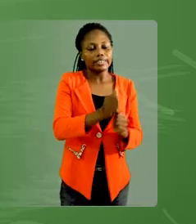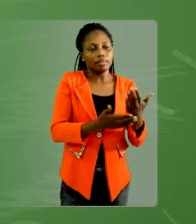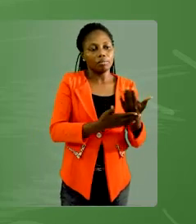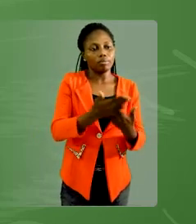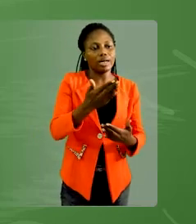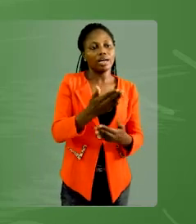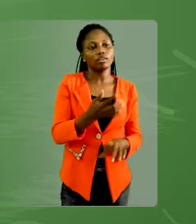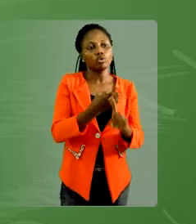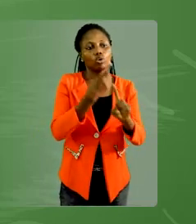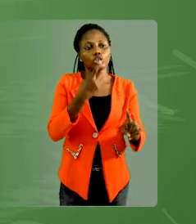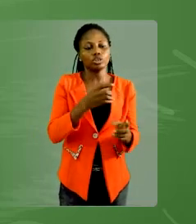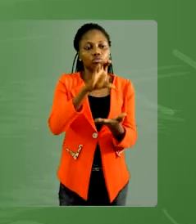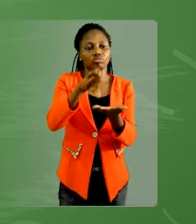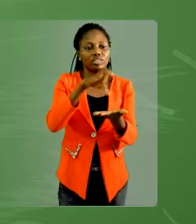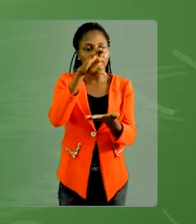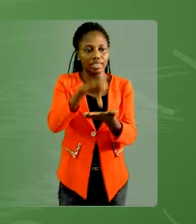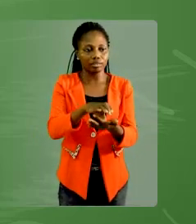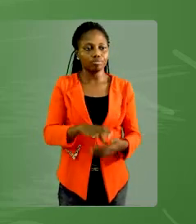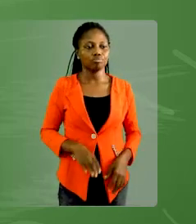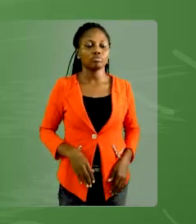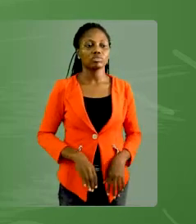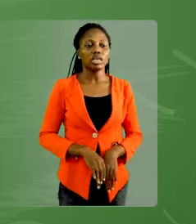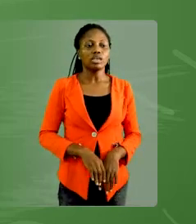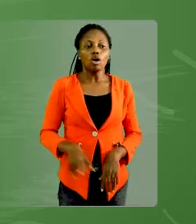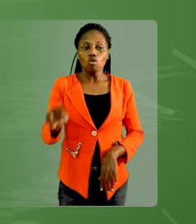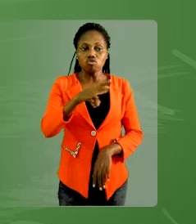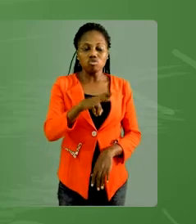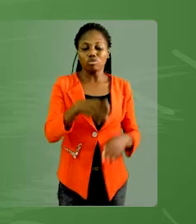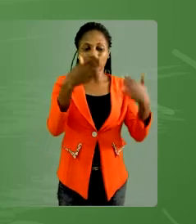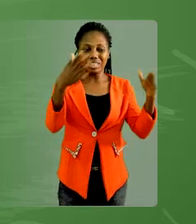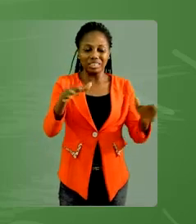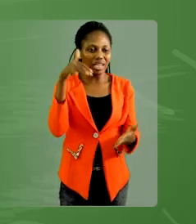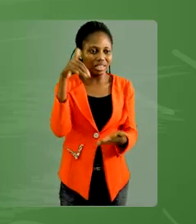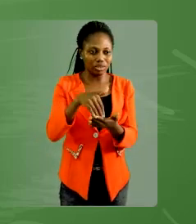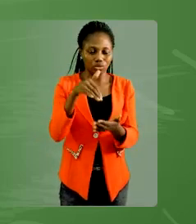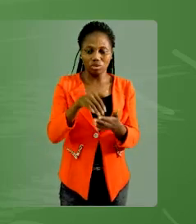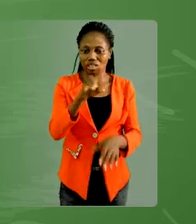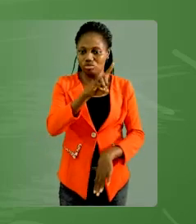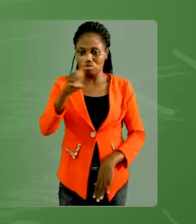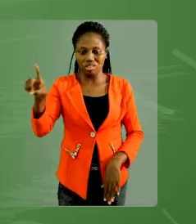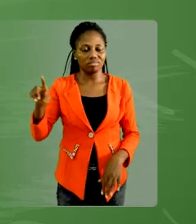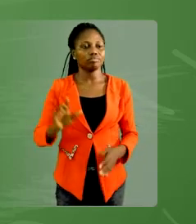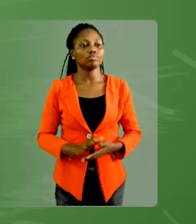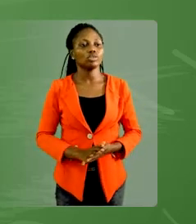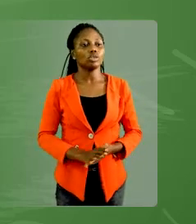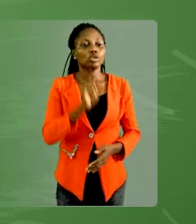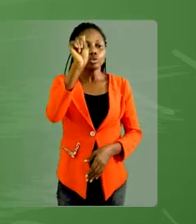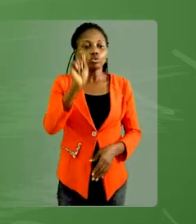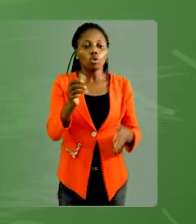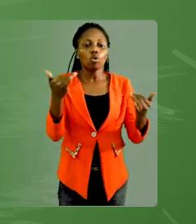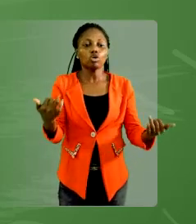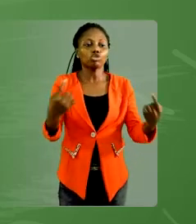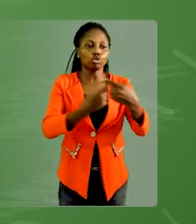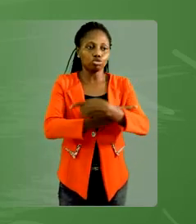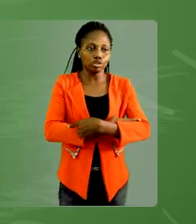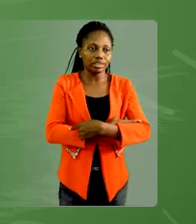axes. Chers élèves, depuis les classes antérieures, vous avez étudié les droites. Nous